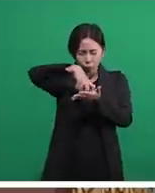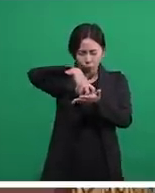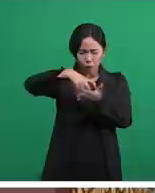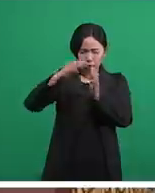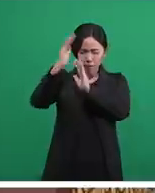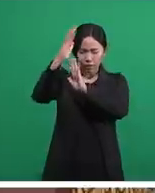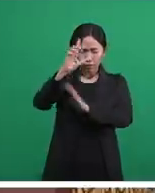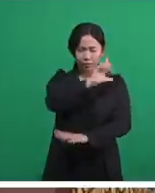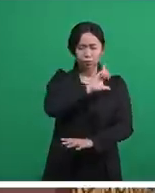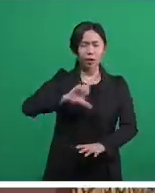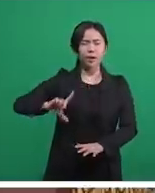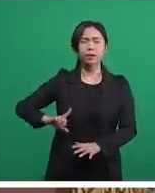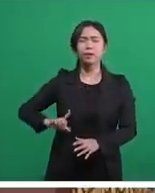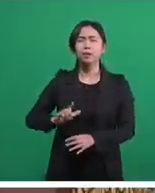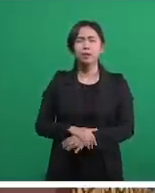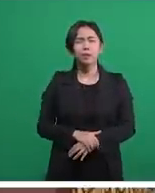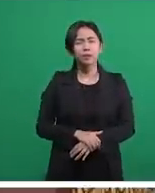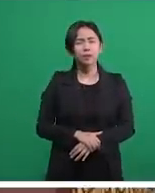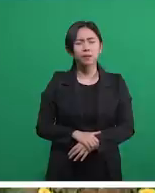dalam kedaulatan-Mu.